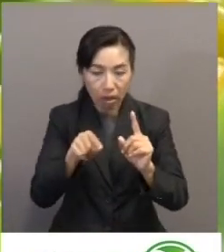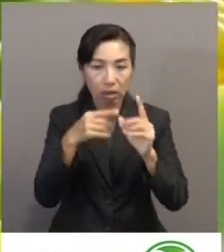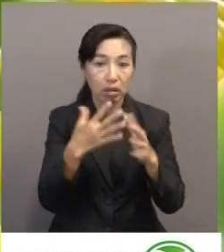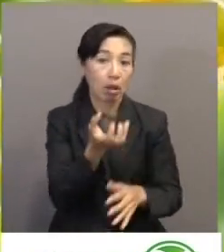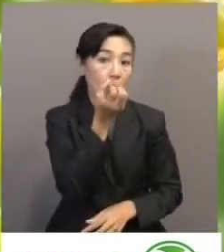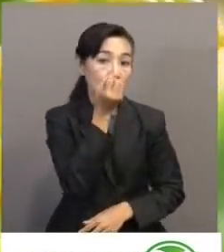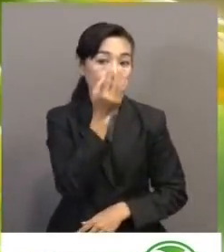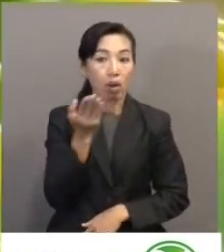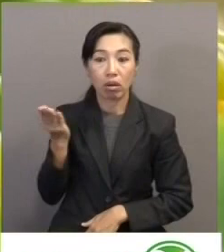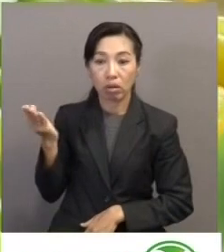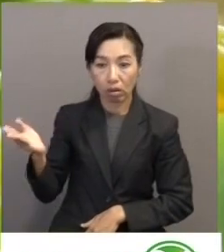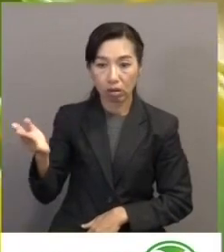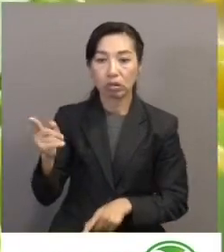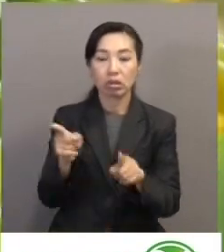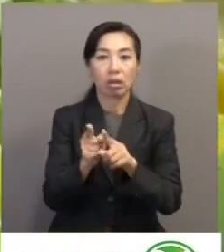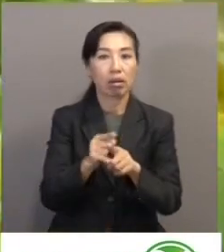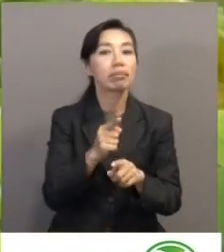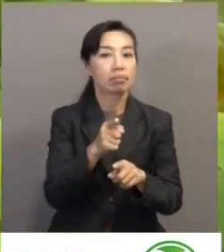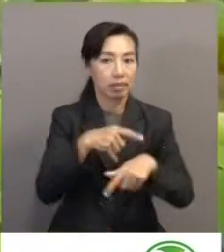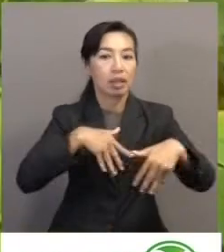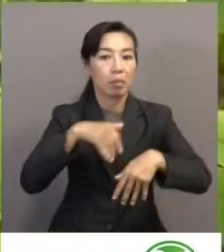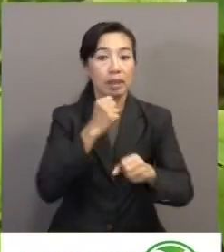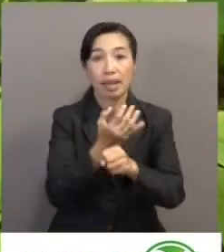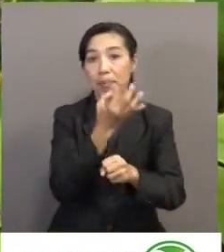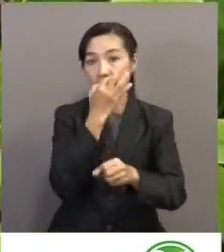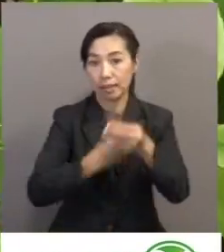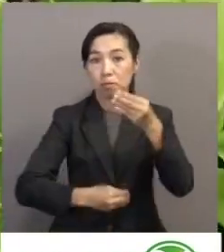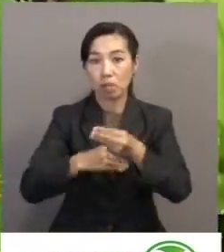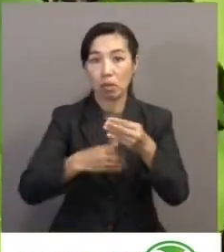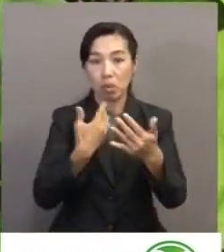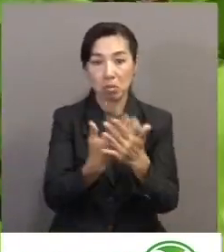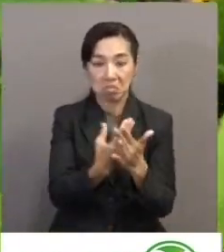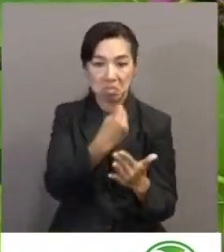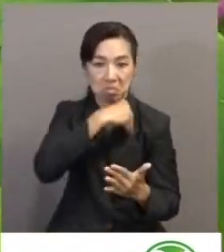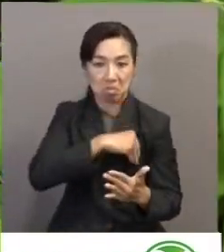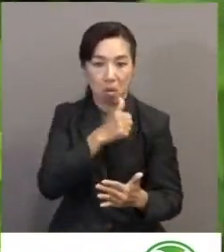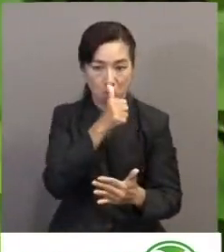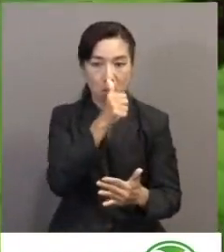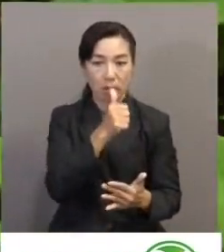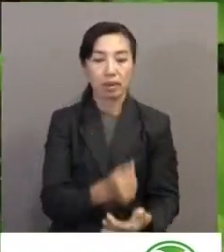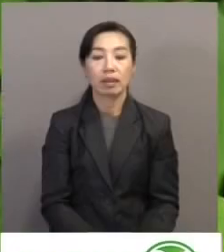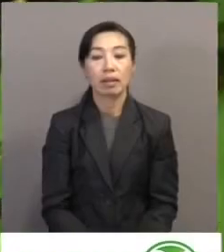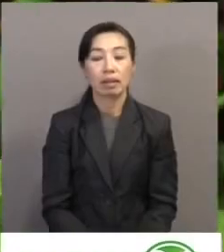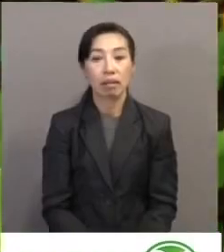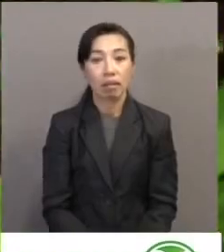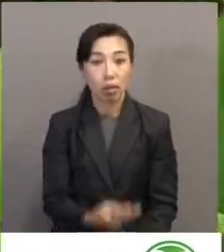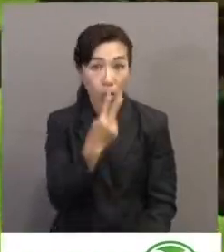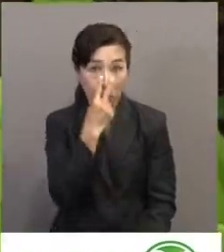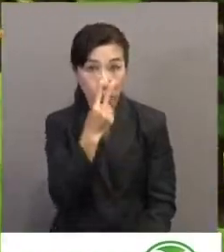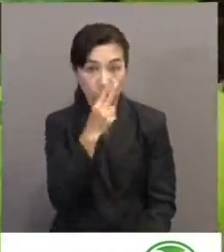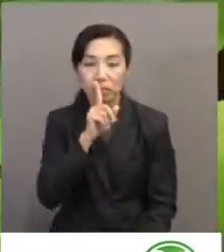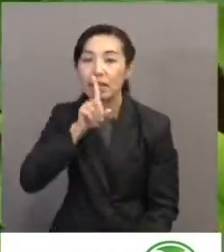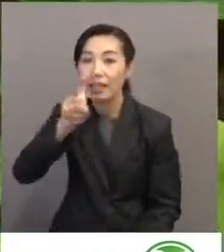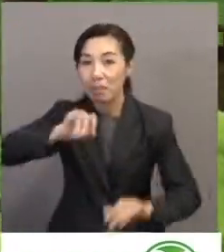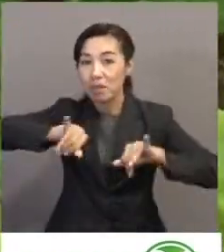าหรือว่าหงส์เถินยังเป็นอาชีพเสริมรายได้ที่สร้างกำไรงามให้กับเกษตรกรแถบนี้อีกด้วยไม่เชื่อลองไปถ